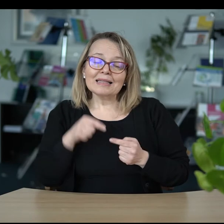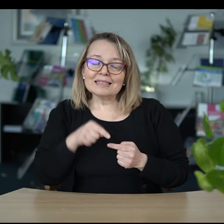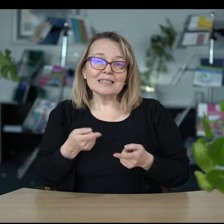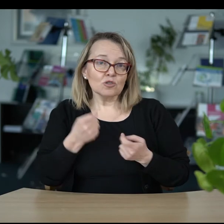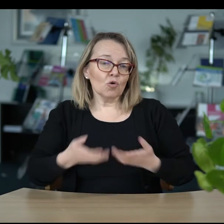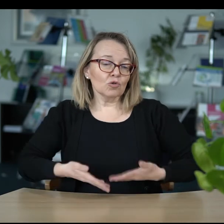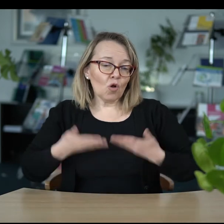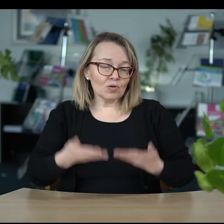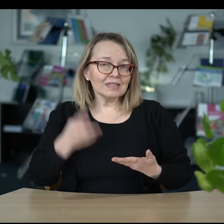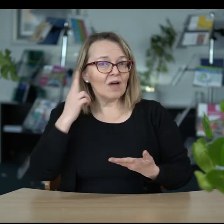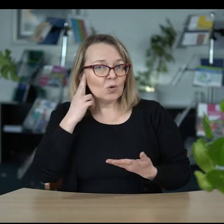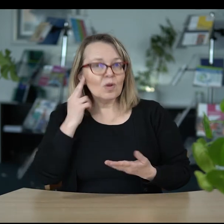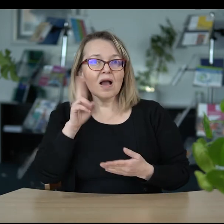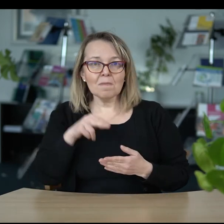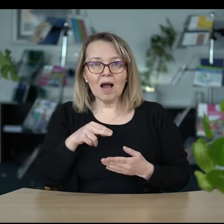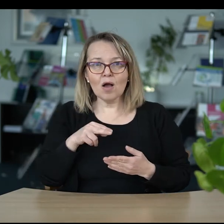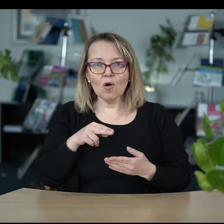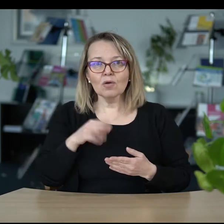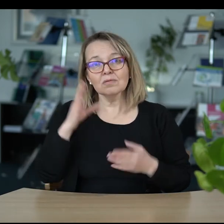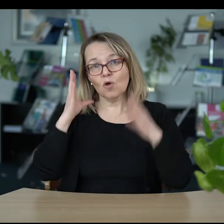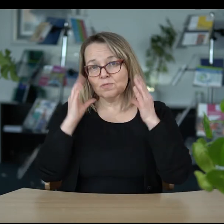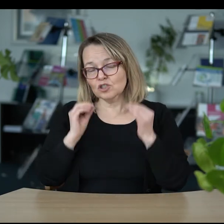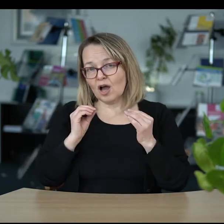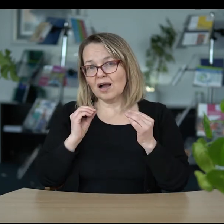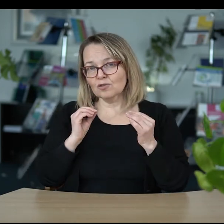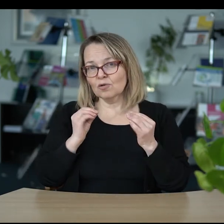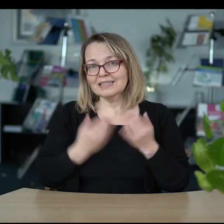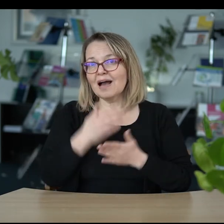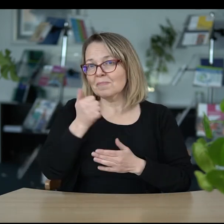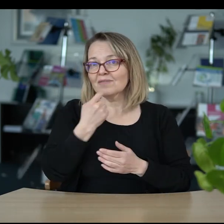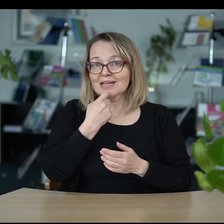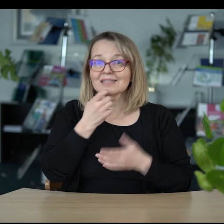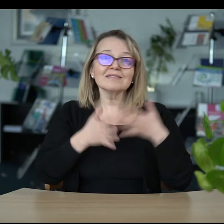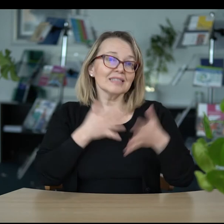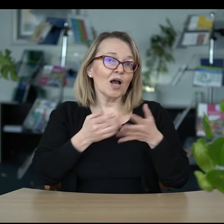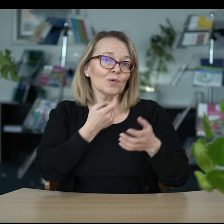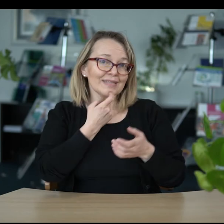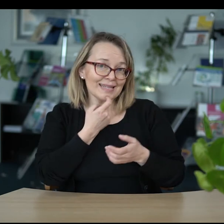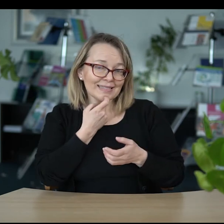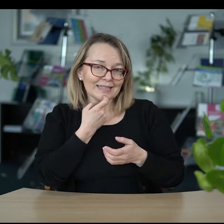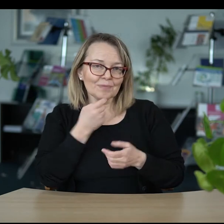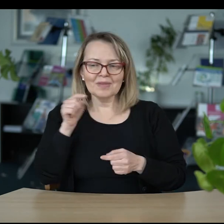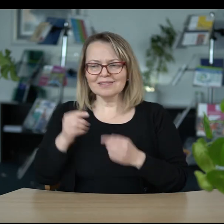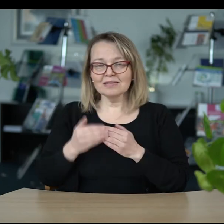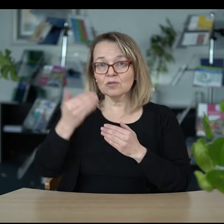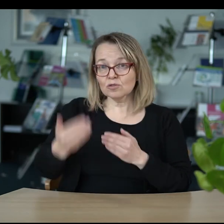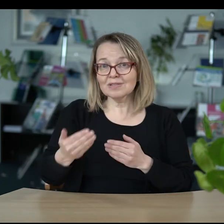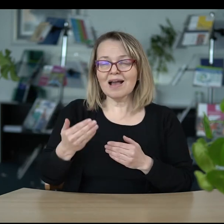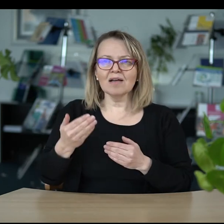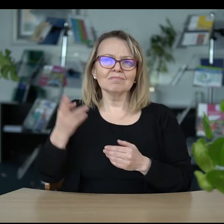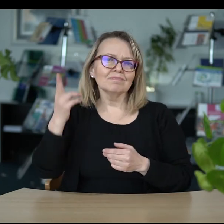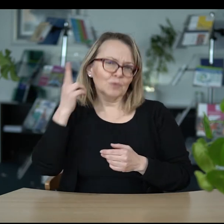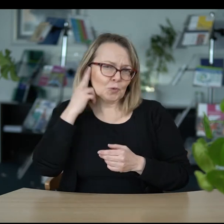so oglušeli kasneje. Gluhi, ki so gluhi od rojstva, imajo običajno za